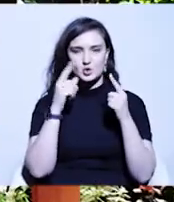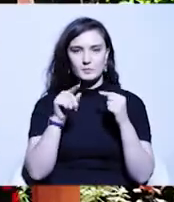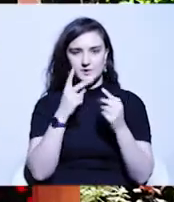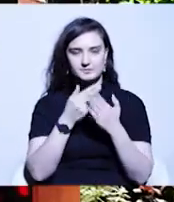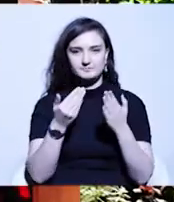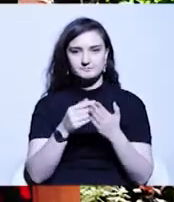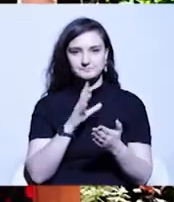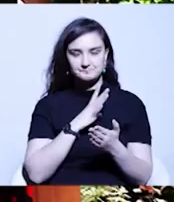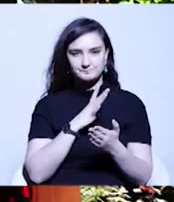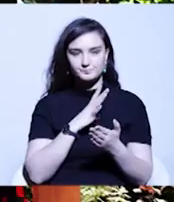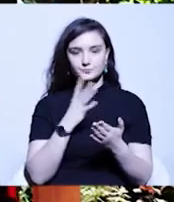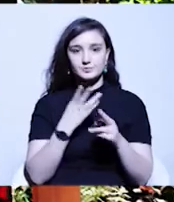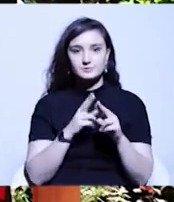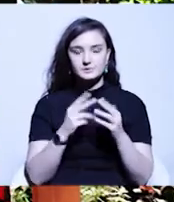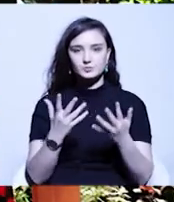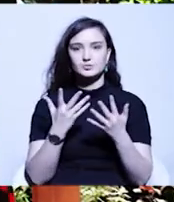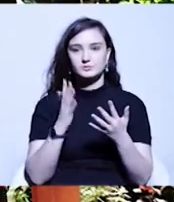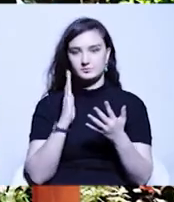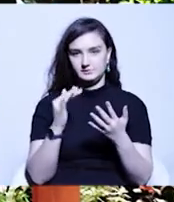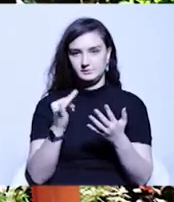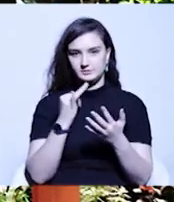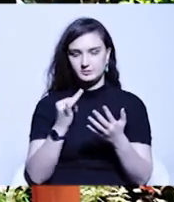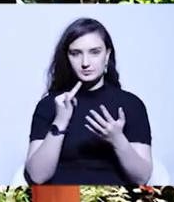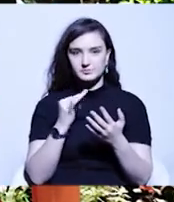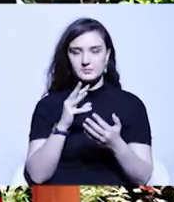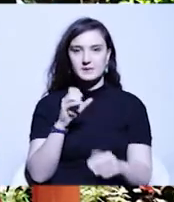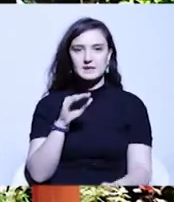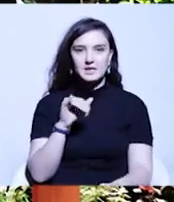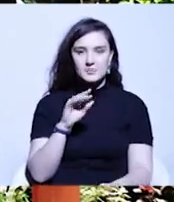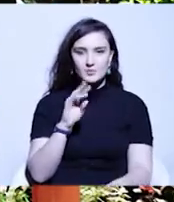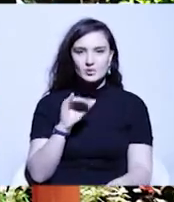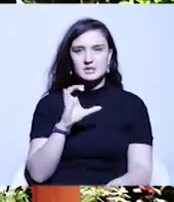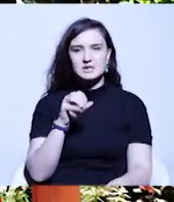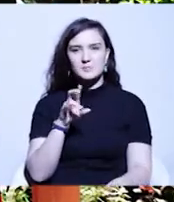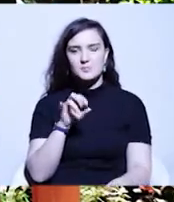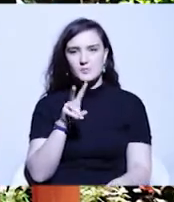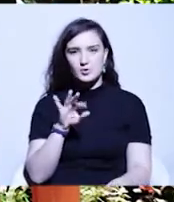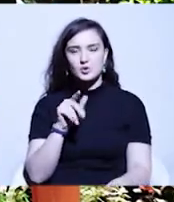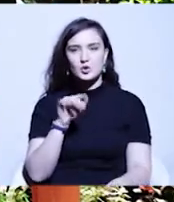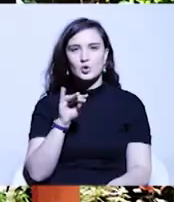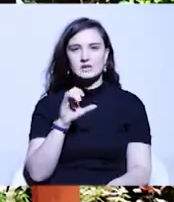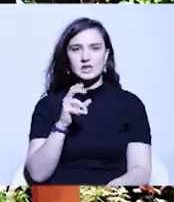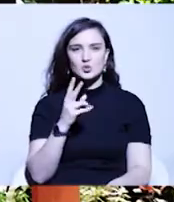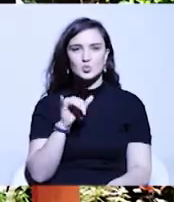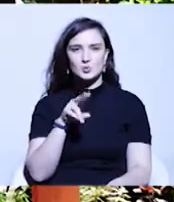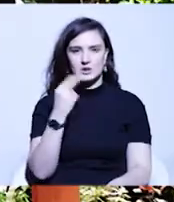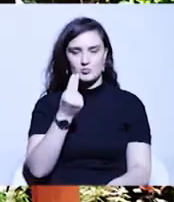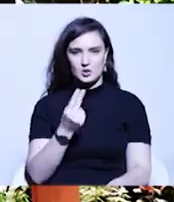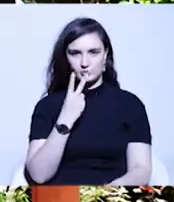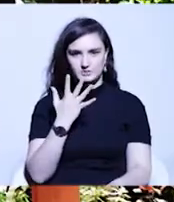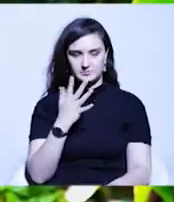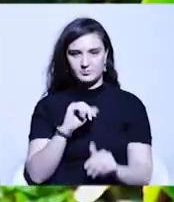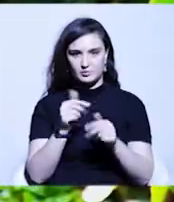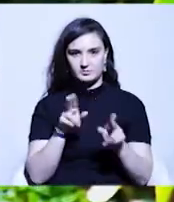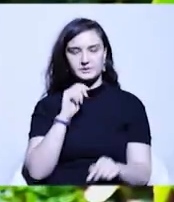განსახიერებას წარმოადგენდეს, რომელიც გამოხატული იქნება საინტერესო მეტაფორის, სიმბოლოს ან თუნდაც გროტესკული გამოსახულების